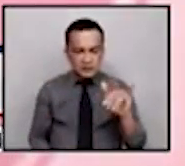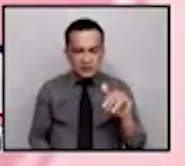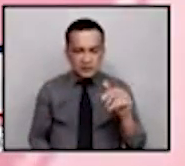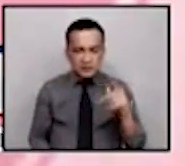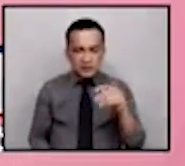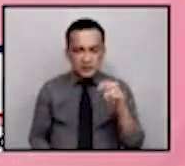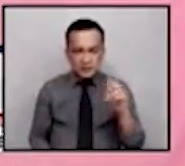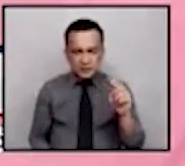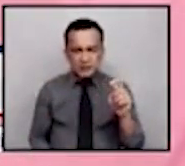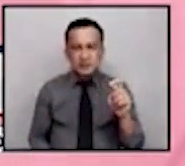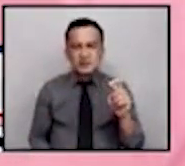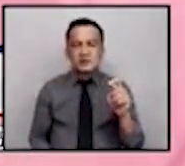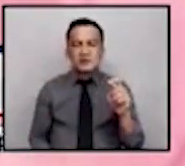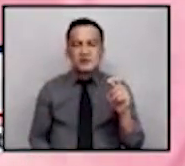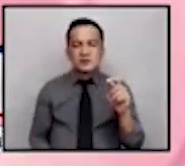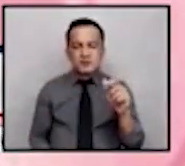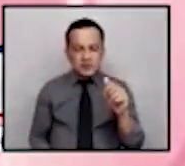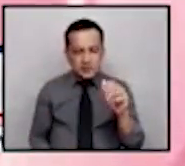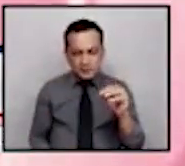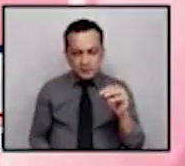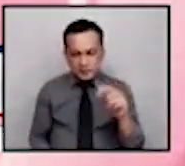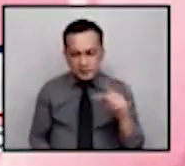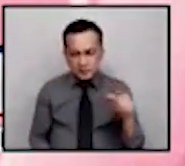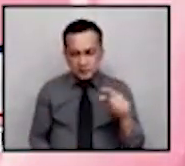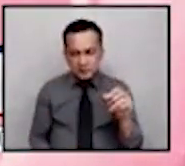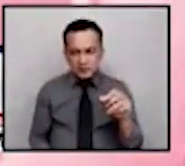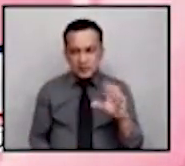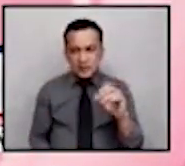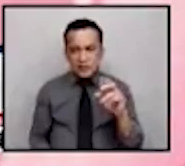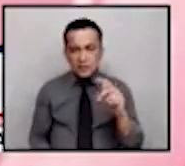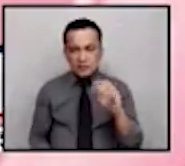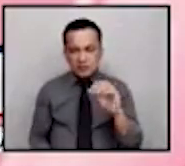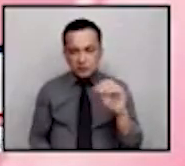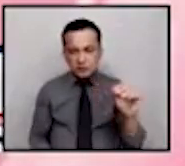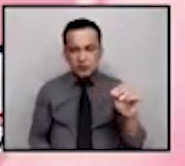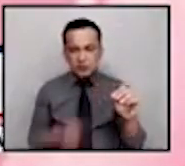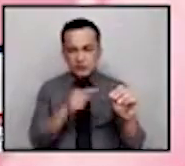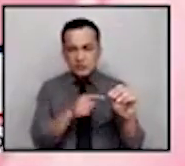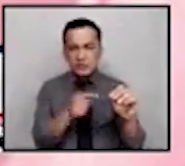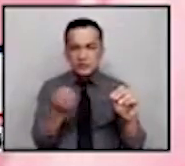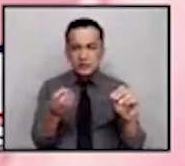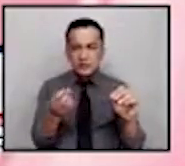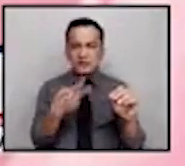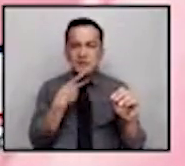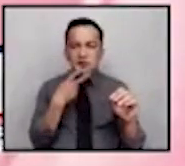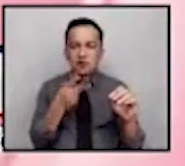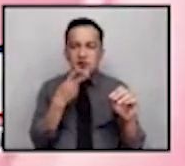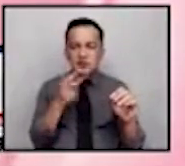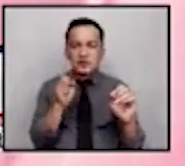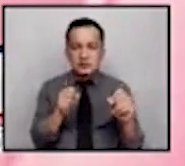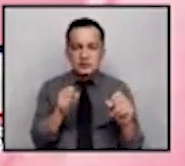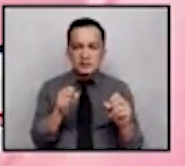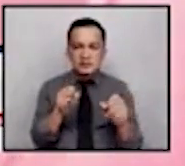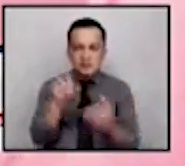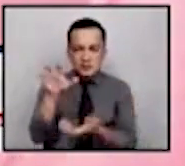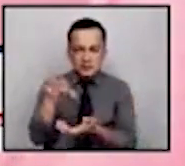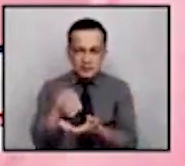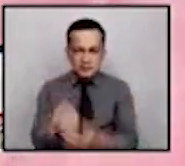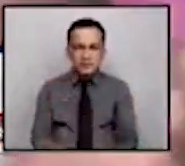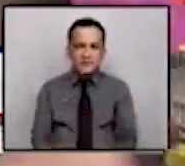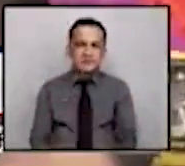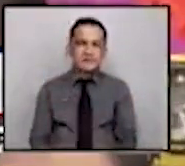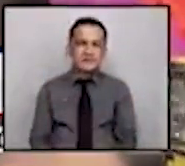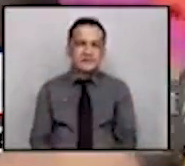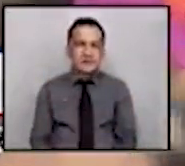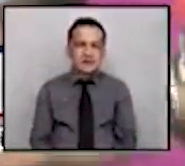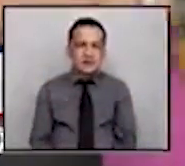African Grey Parrots, Amazon, Cockatoo. Sila kasi yung mga mararaming vocabulary na kaya nilang masabi. Yun,